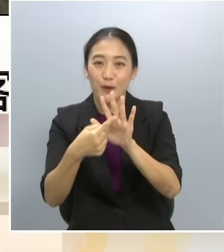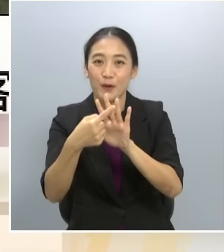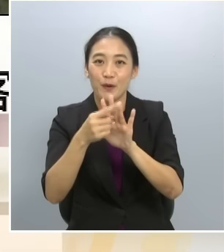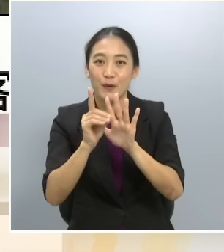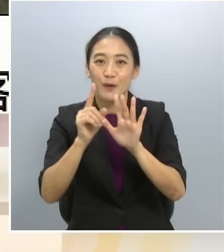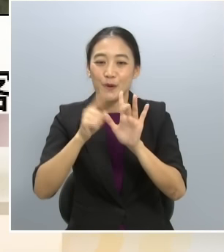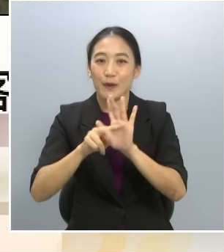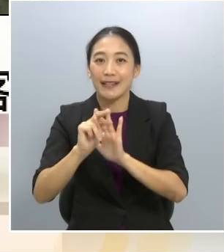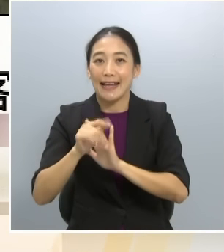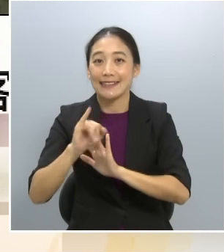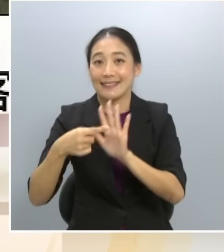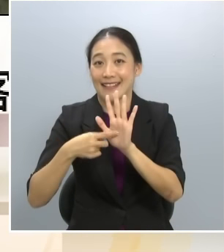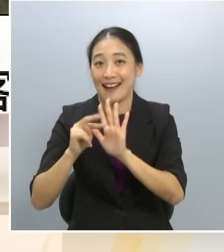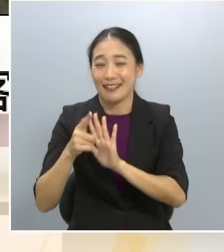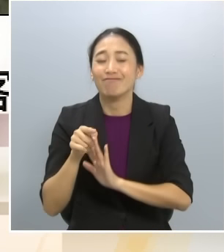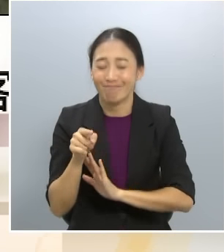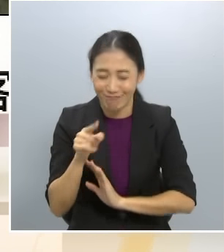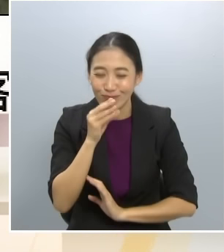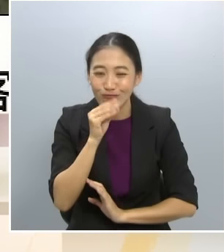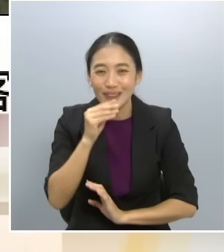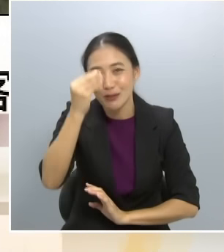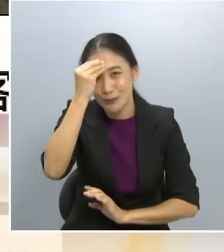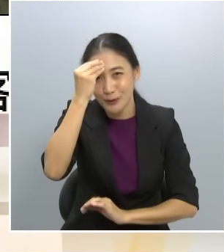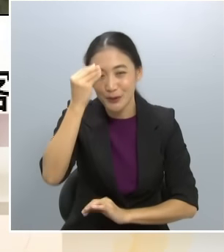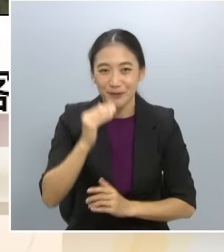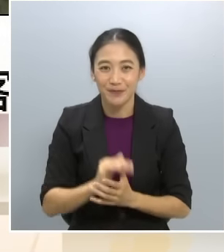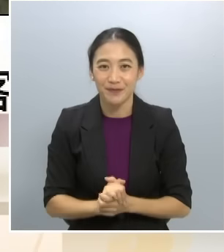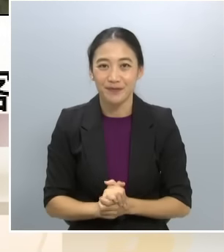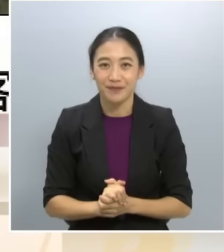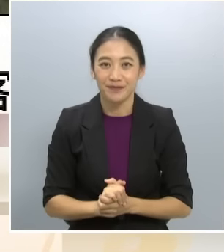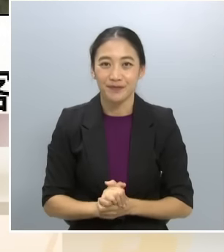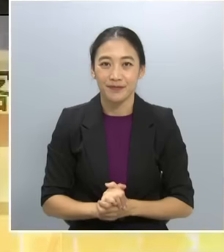กขาดิตัวดูจิกดูจิกดูความจิก ท่านผู้ช